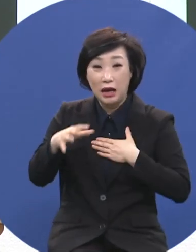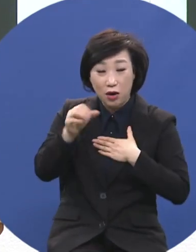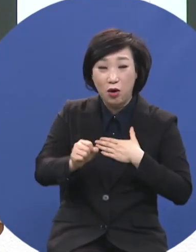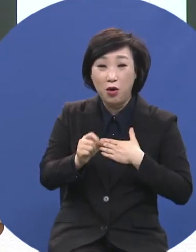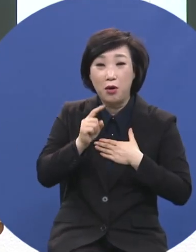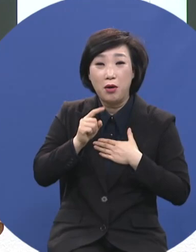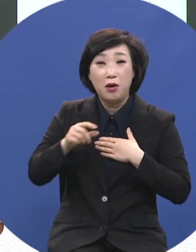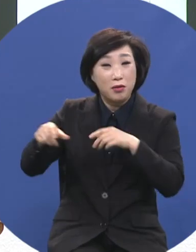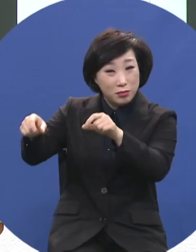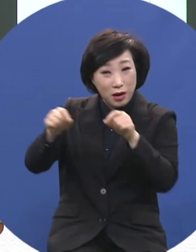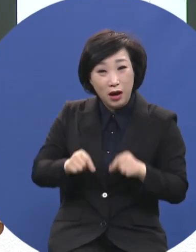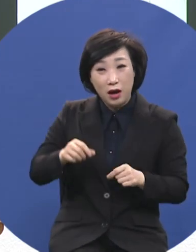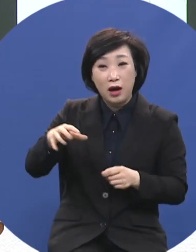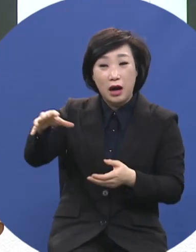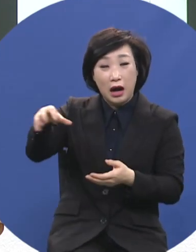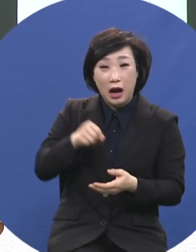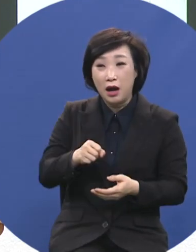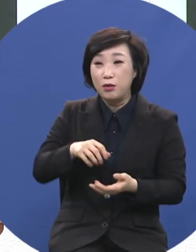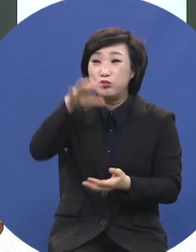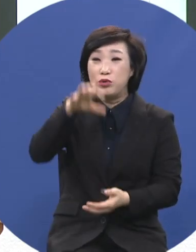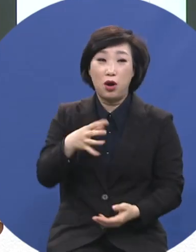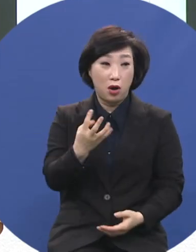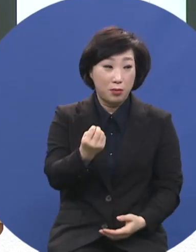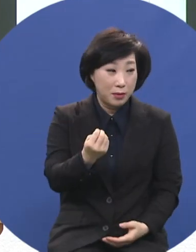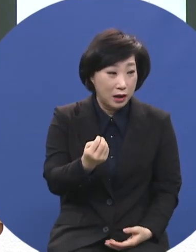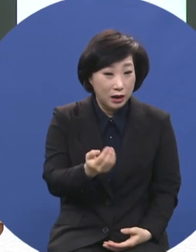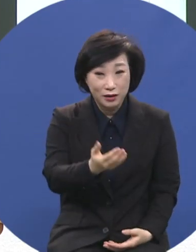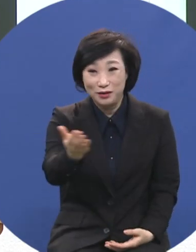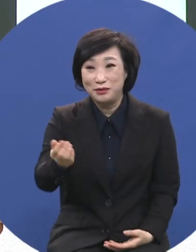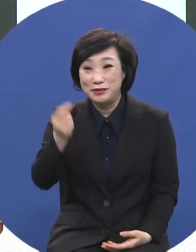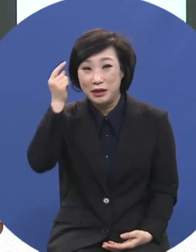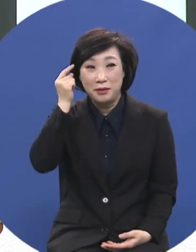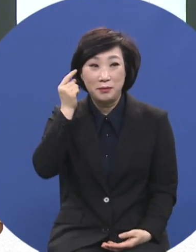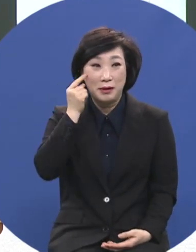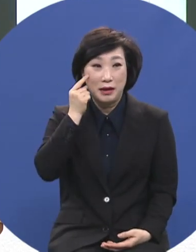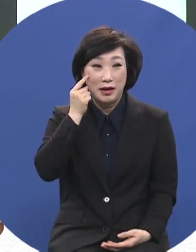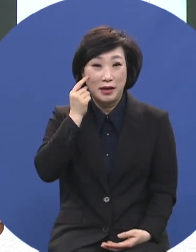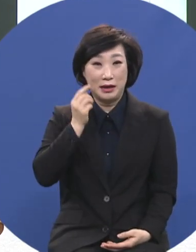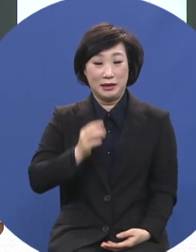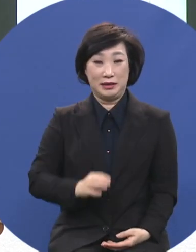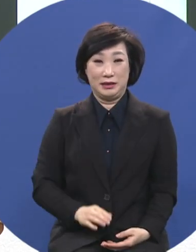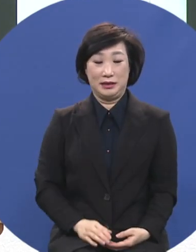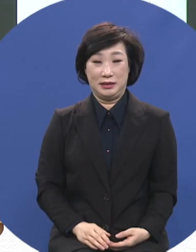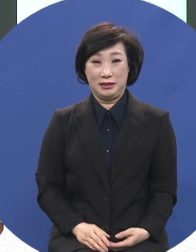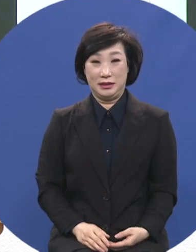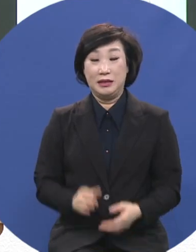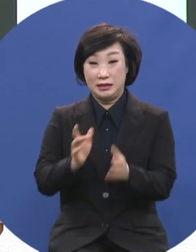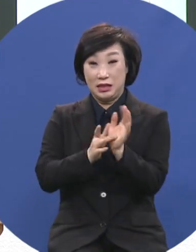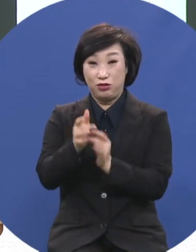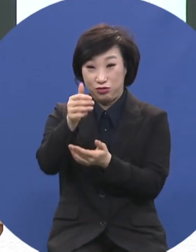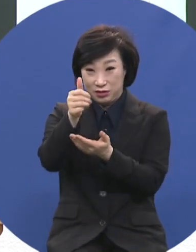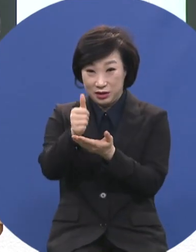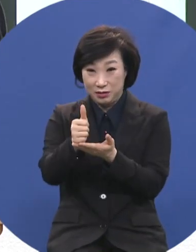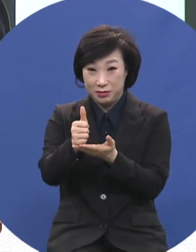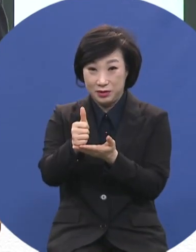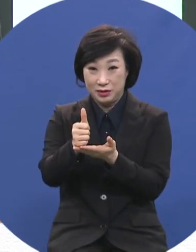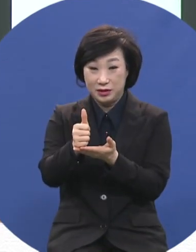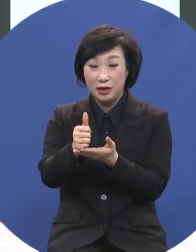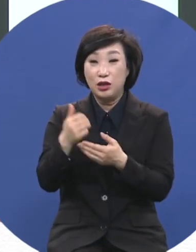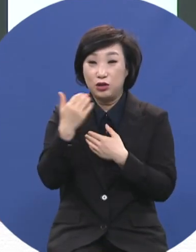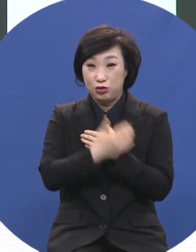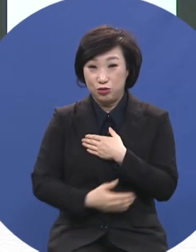이건 내 것이라고 얼마나 주장하는가 생각해봐라 그 말이고. 예수께서는